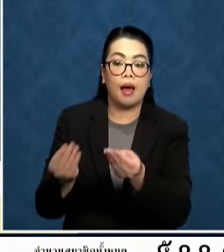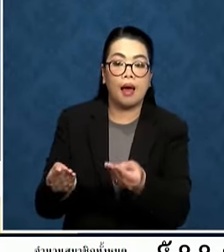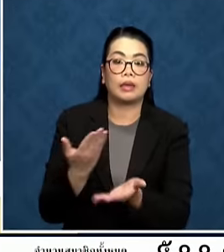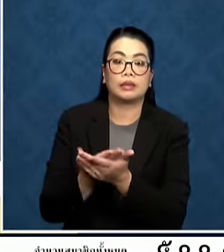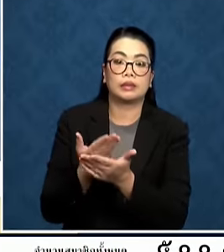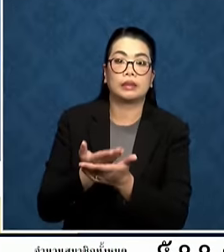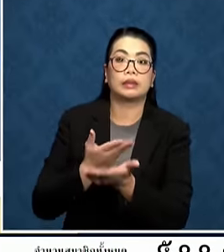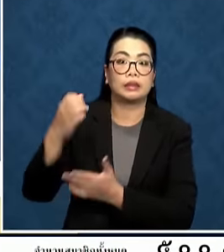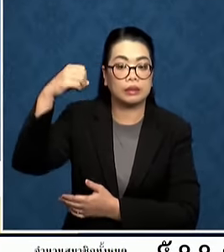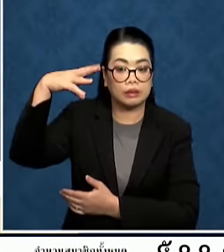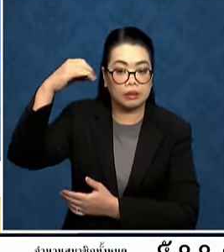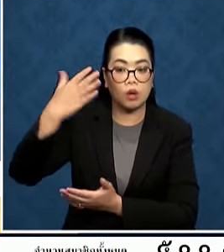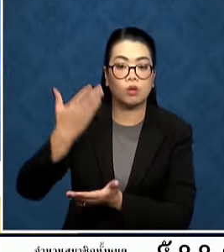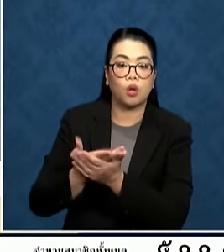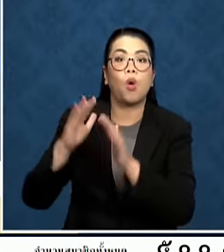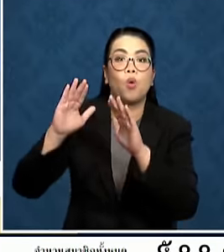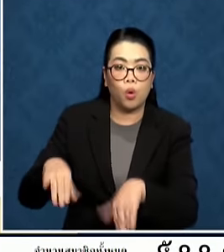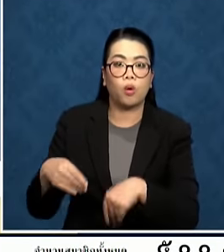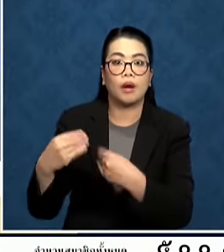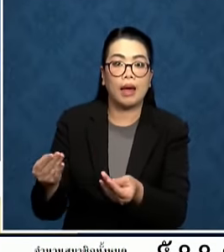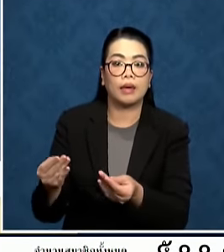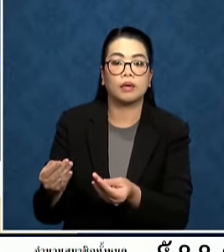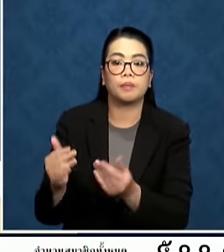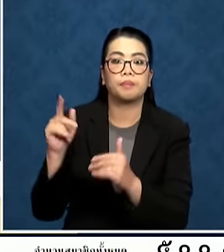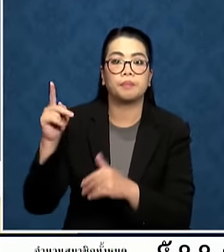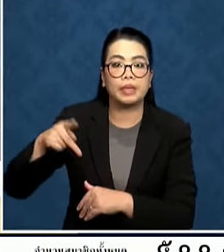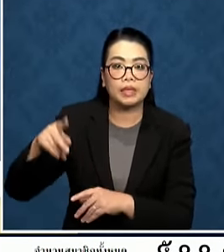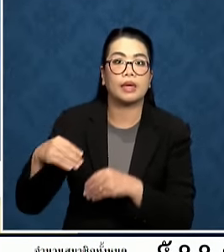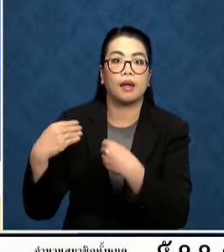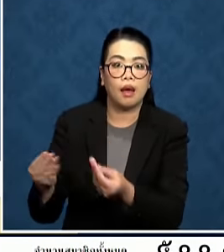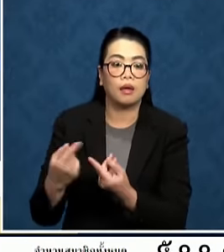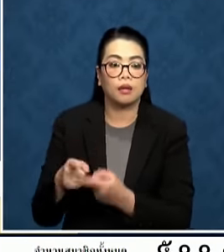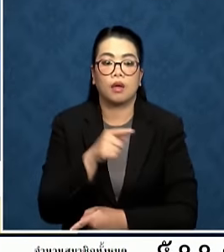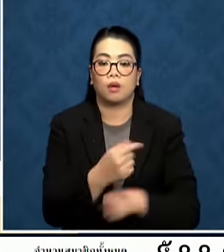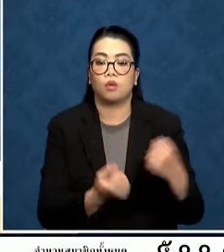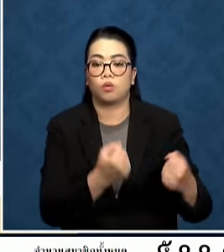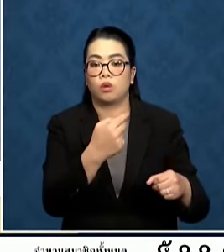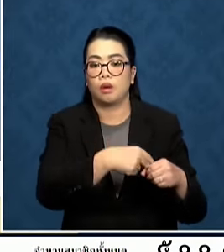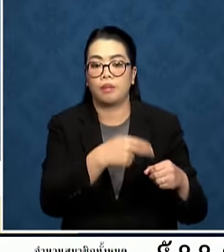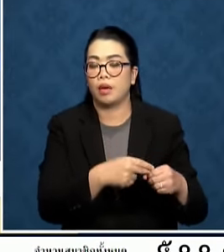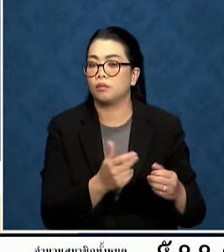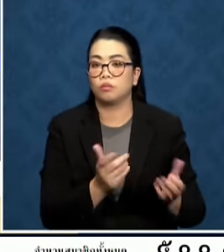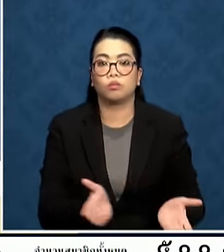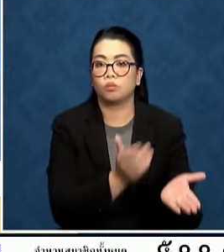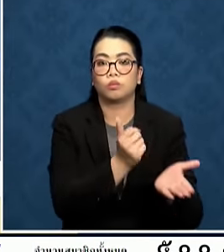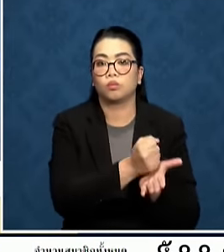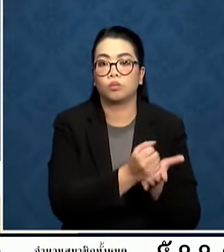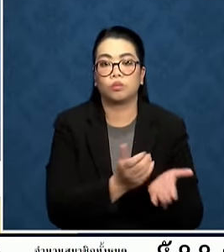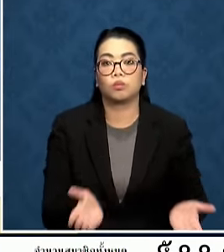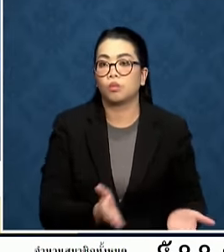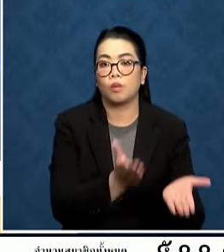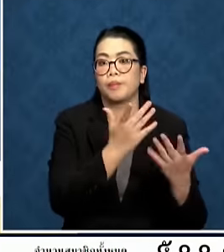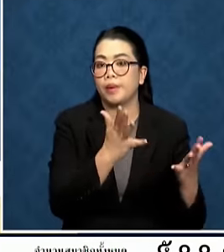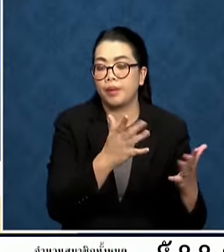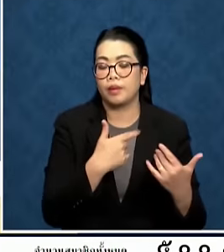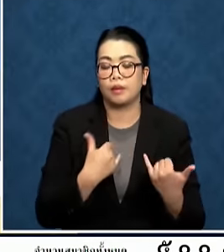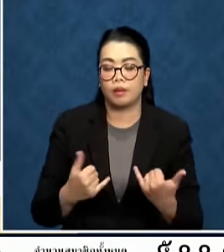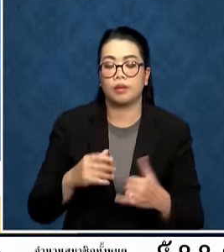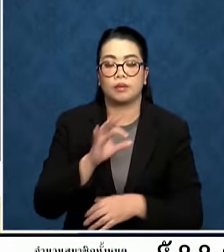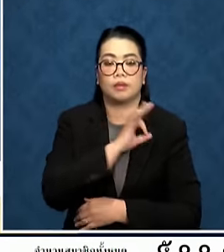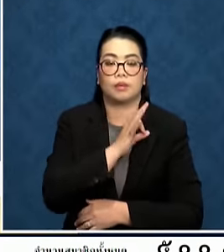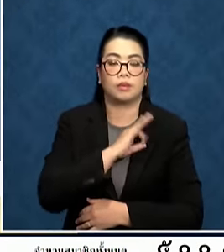เน้นฝั่งอุปสงค์มากกว่าอุปทานซึ่งก็เป็นประเด็นที่ท่านผู้นำฝ่ายค้านเพื่อสมาชิกพรรคกก้าไกลของผมได้